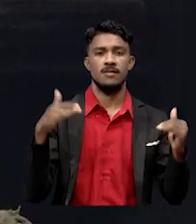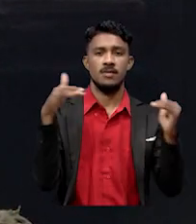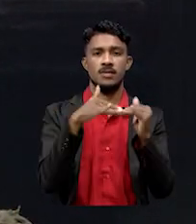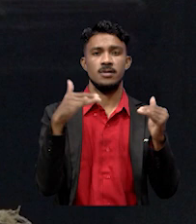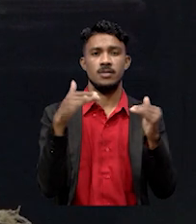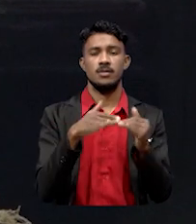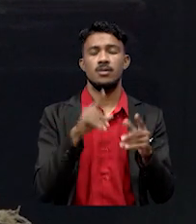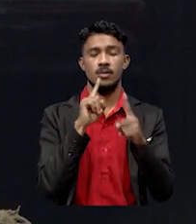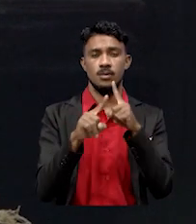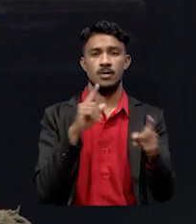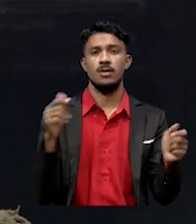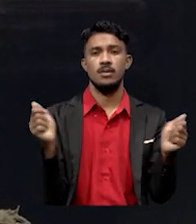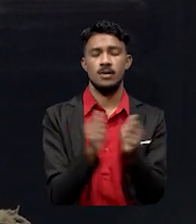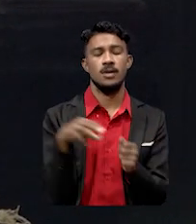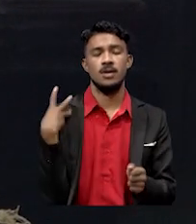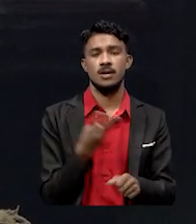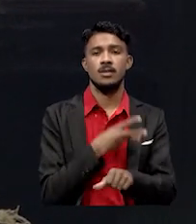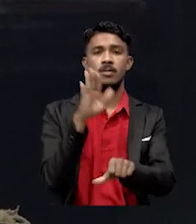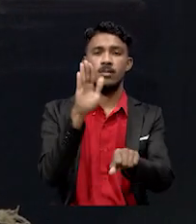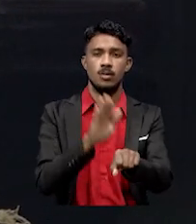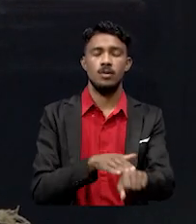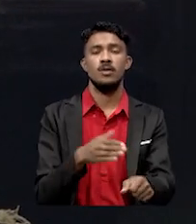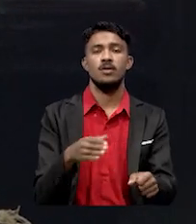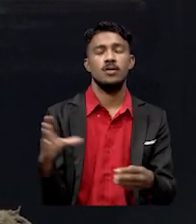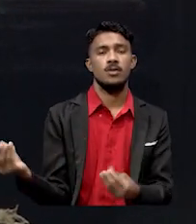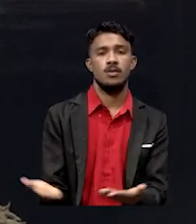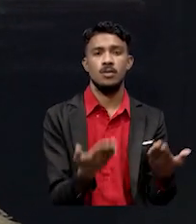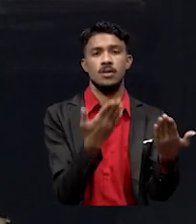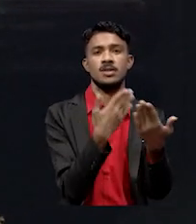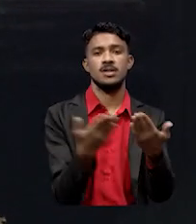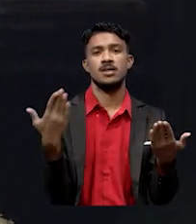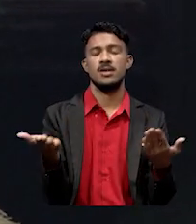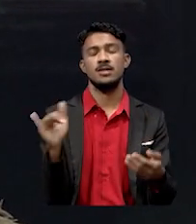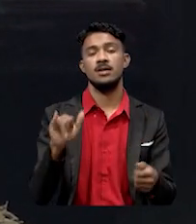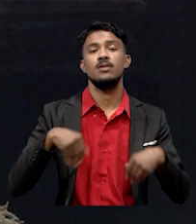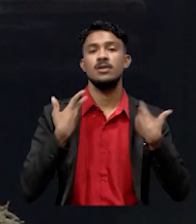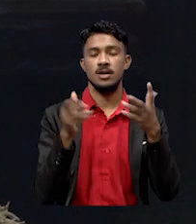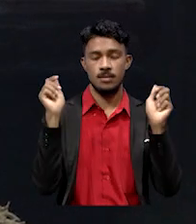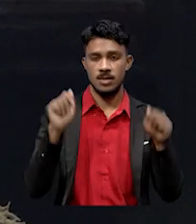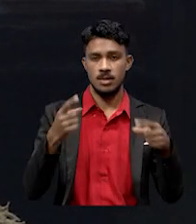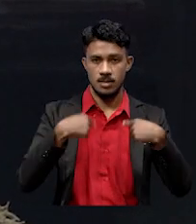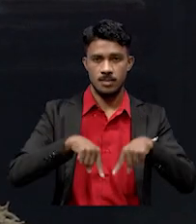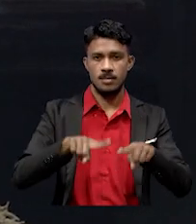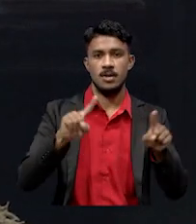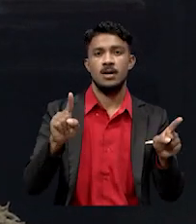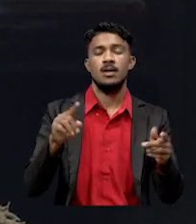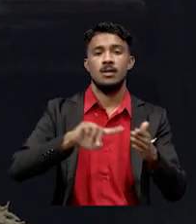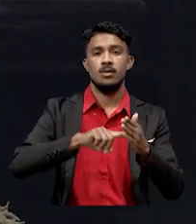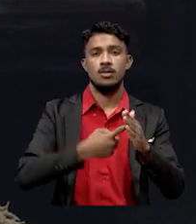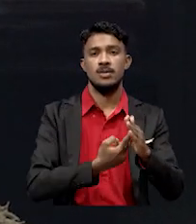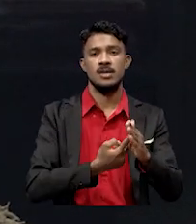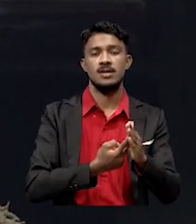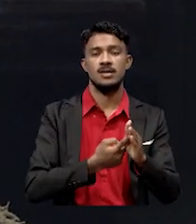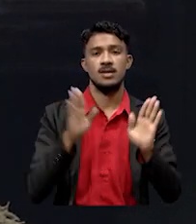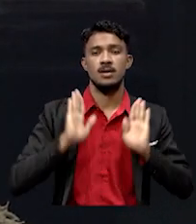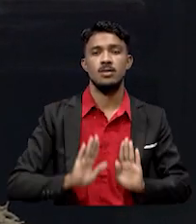barak ita se organiza materiais pejara sira o isa atu ba hahu dudu